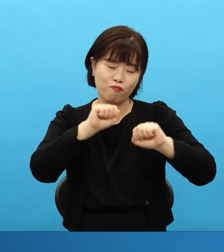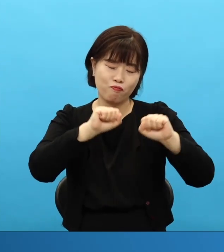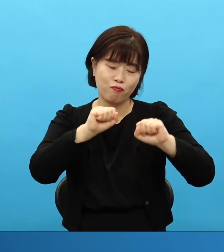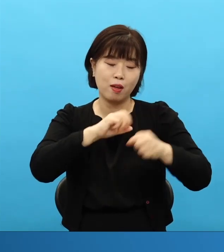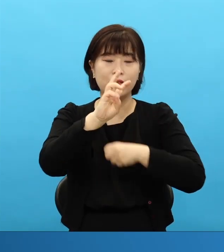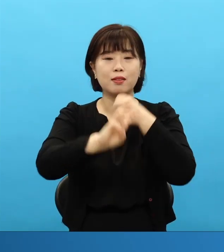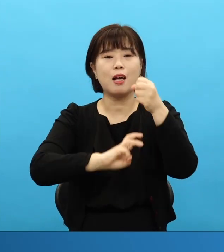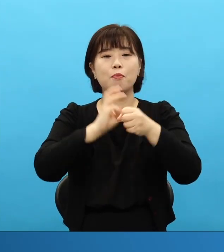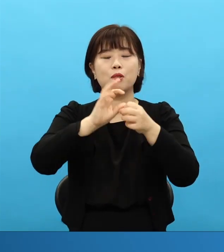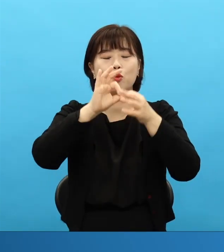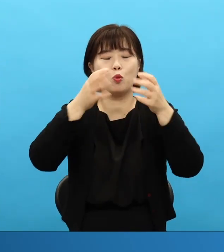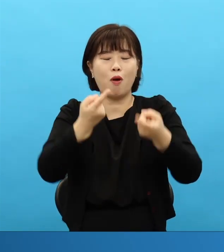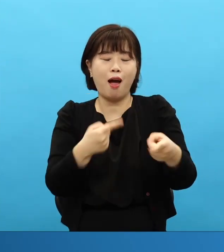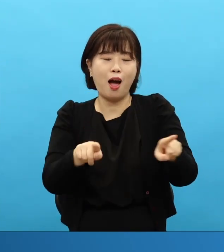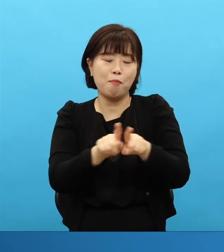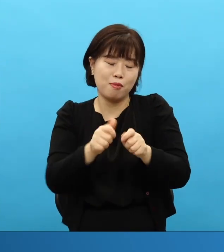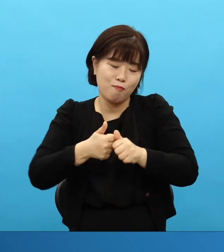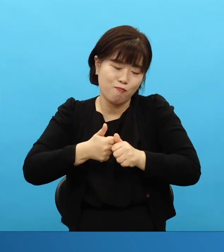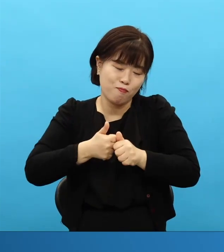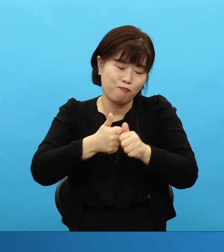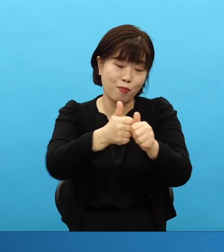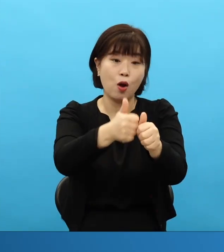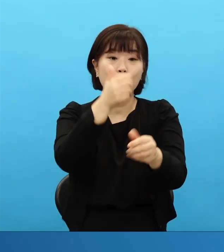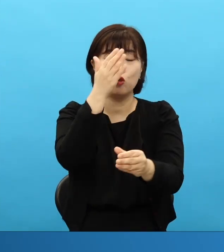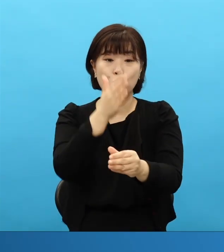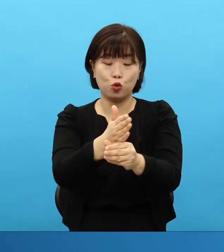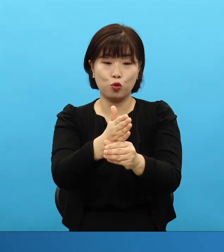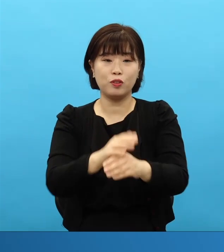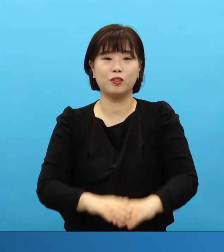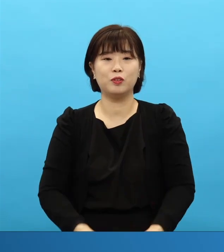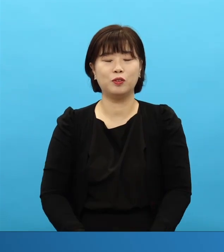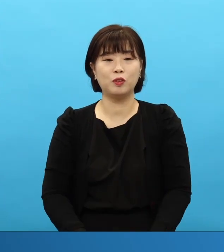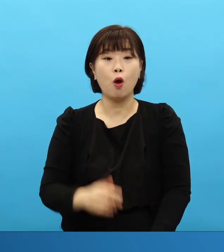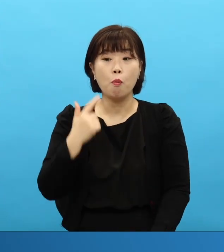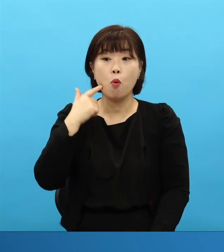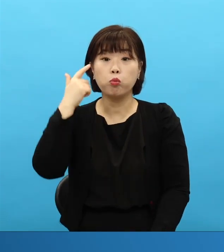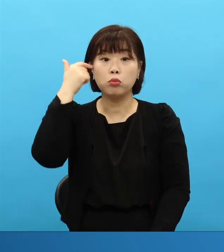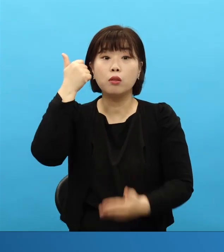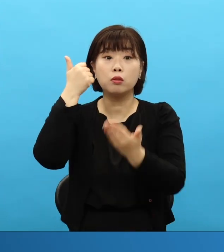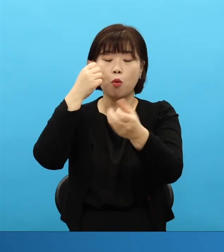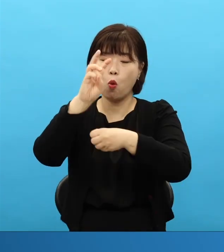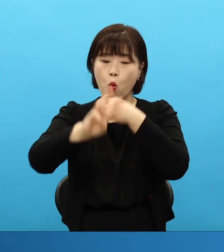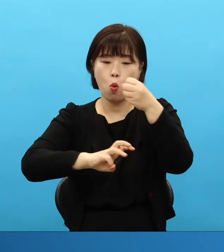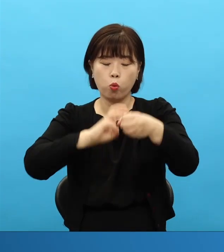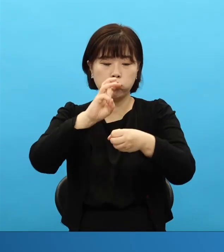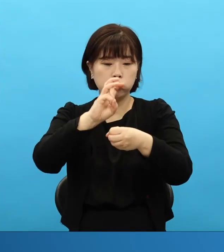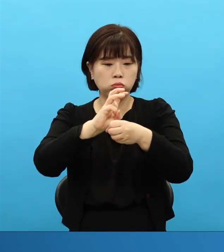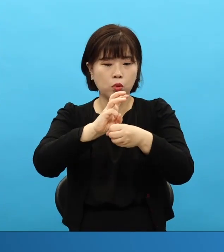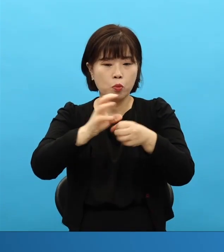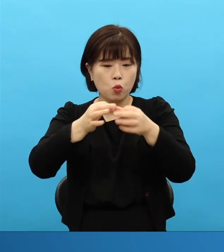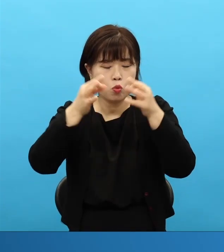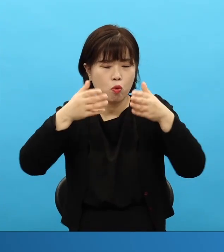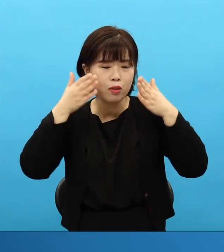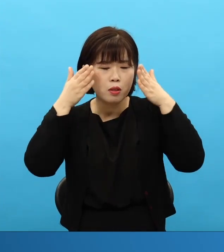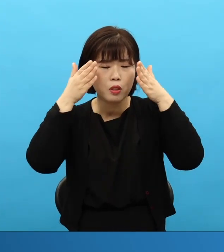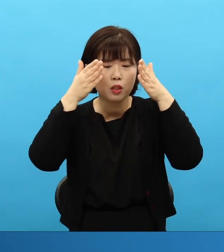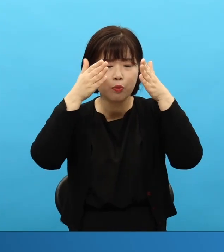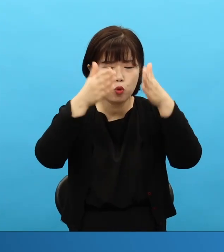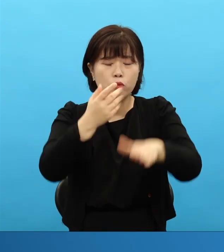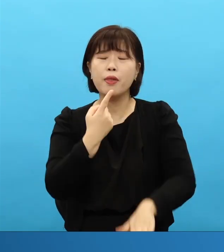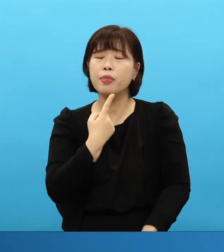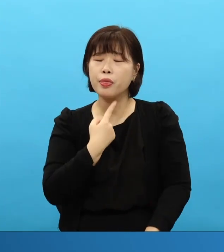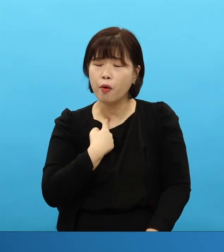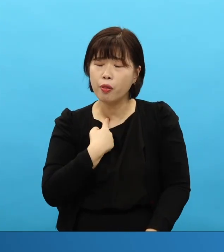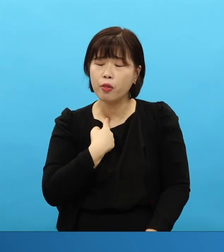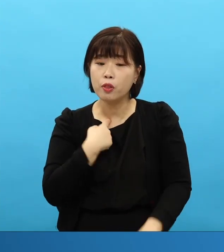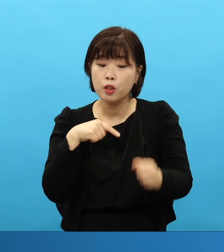이 운동을 해오셨는데요. 목사님이 올인해야 하는 30년 동안 올인해야 할 뭔가 다른 것을 보신 것